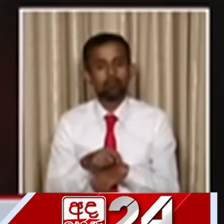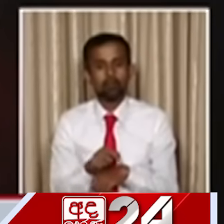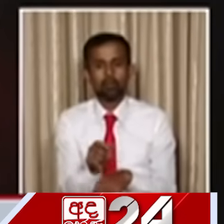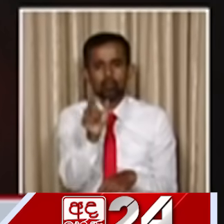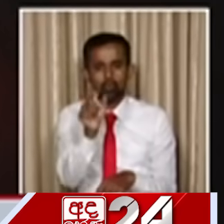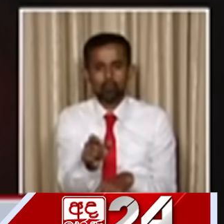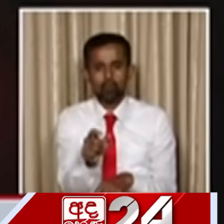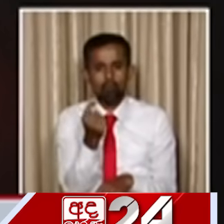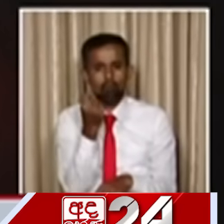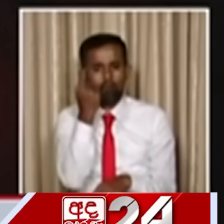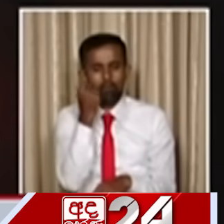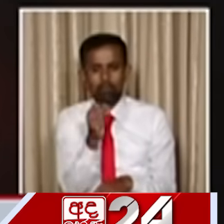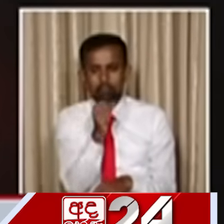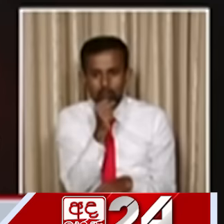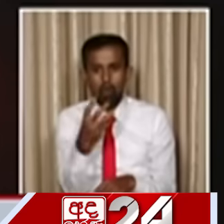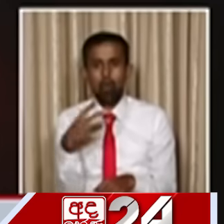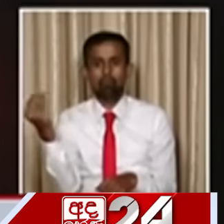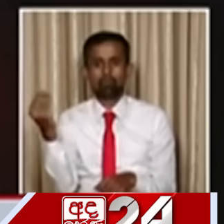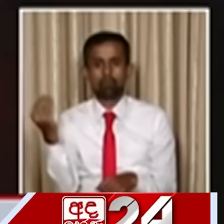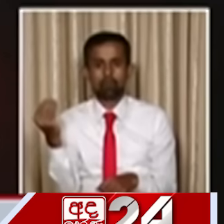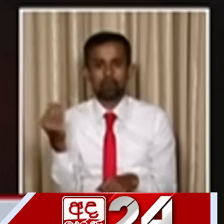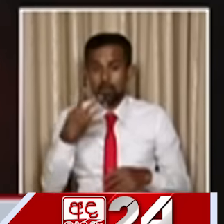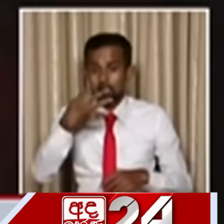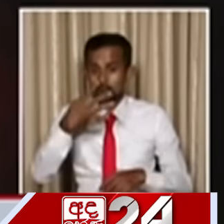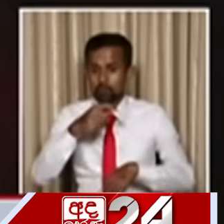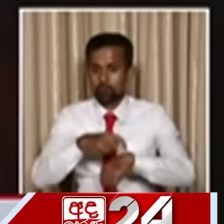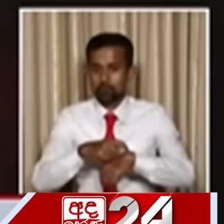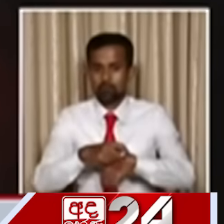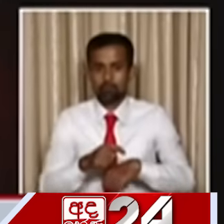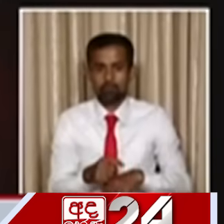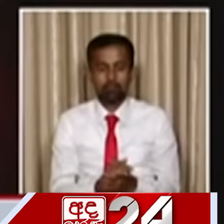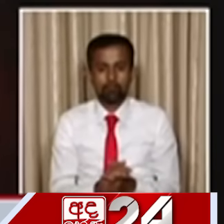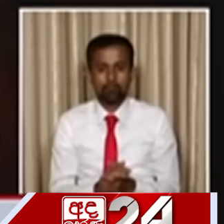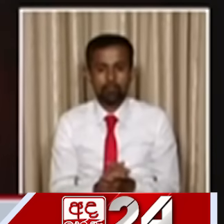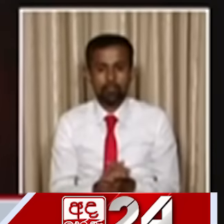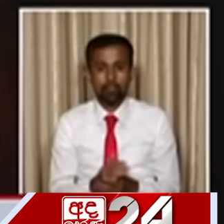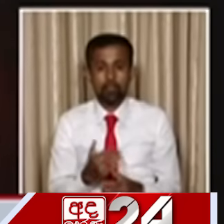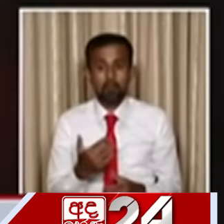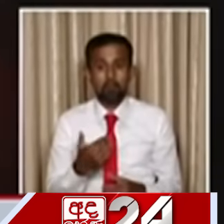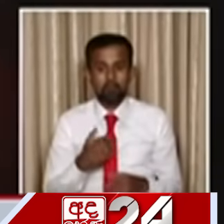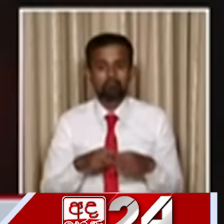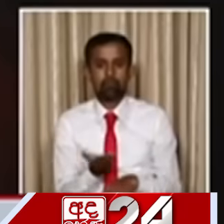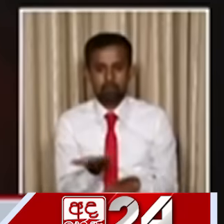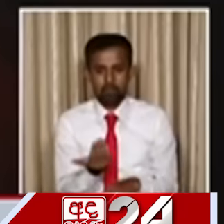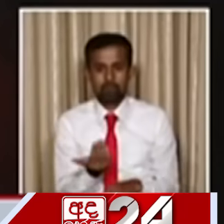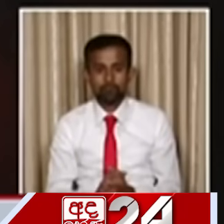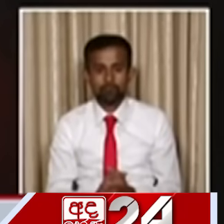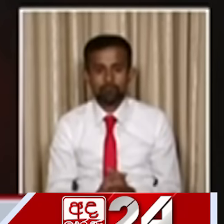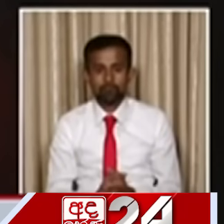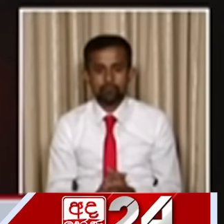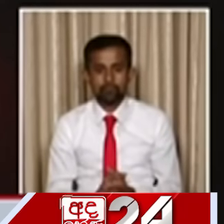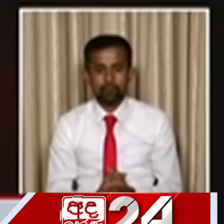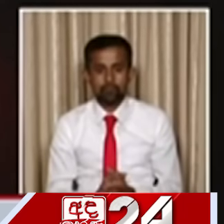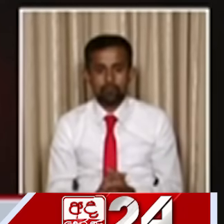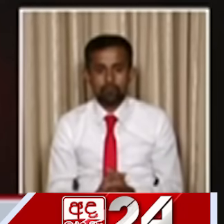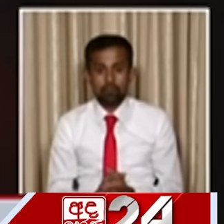ඔබතුමා හිතාමතාම මගේ මයික් එක ඔෆ් කරවන්නේ දැන් හතර වෙඩි වතාව ඔබතුමා කරගෙන යන්න කරලා මට මේ ප්‍රශ්නේ අහන්න ඉඩ දෙන්න අහන්න නලින්